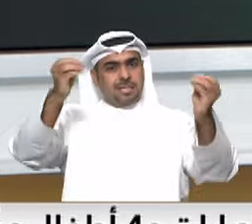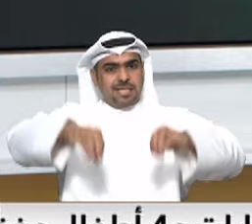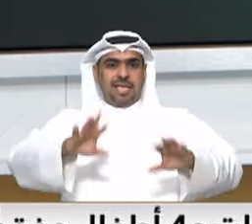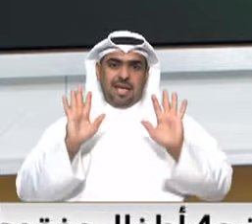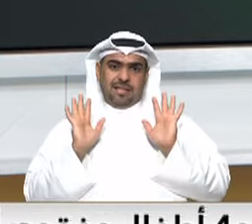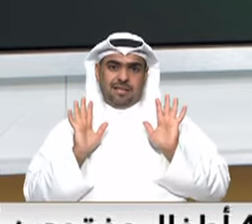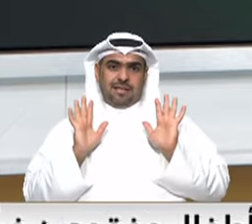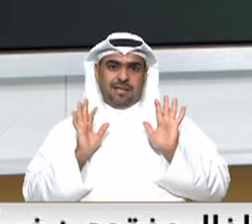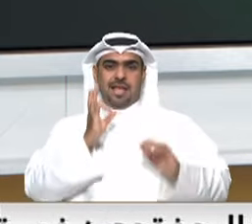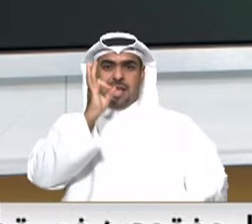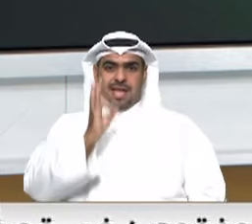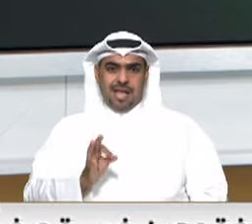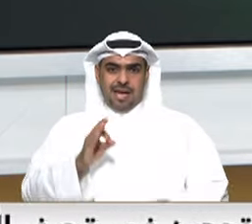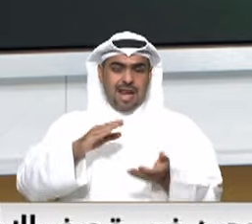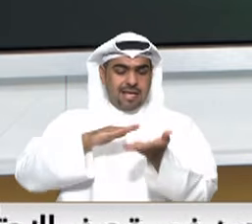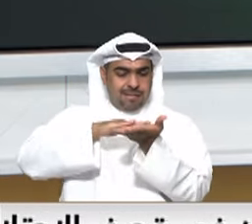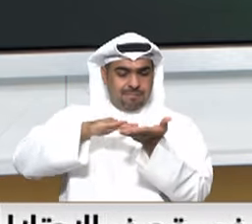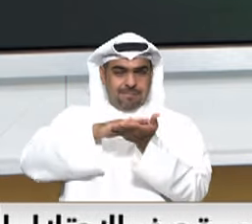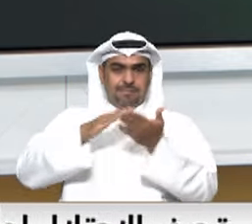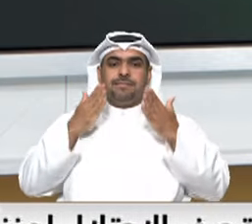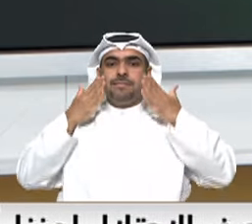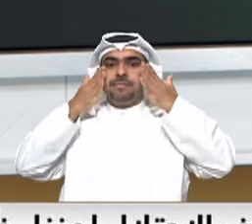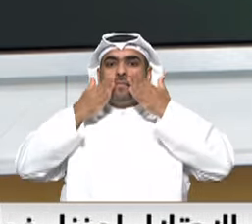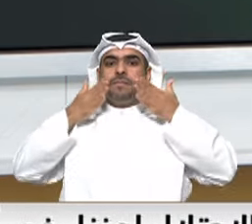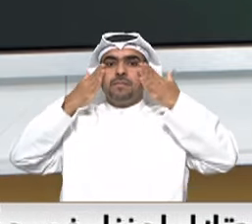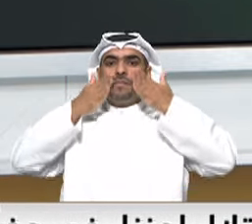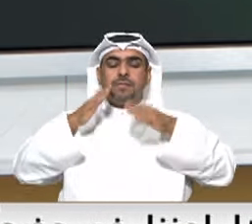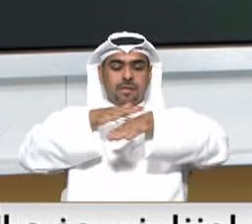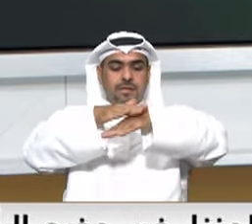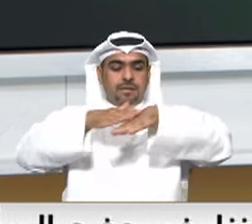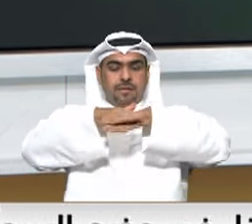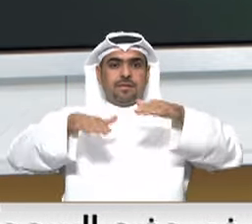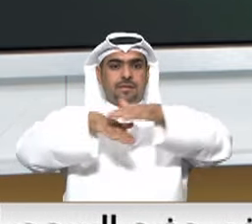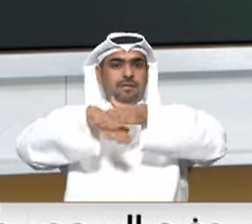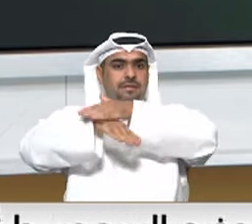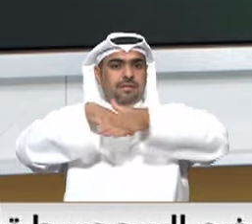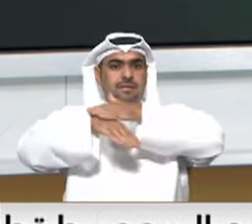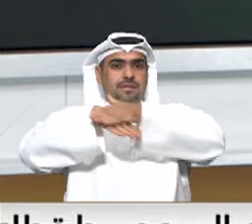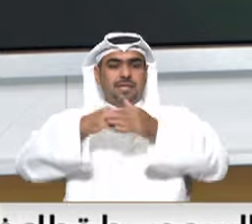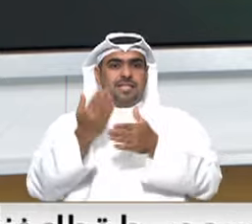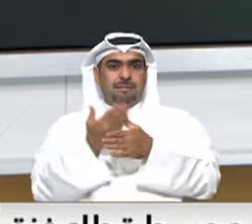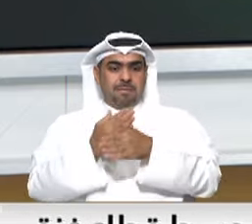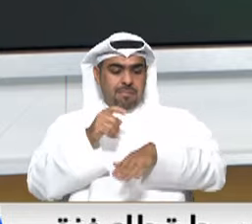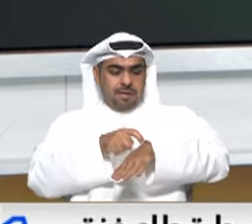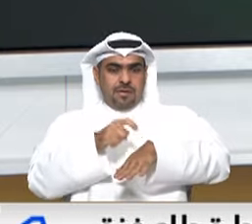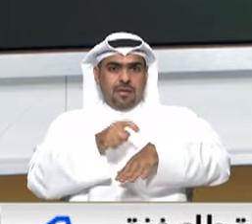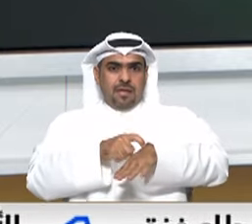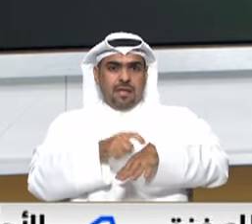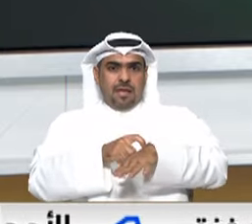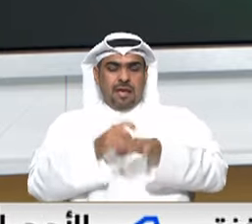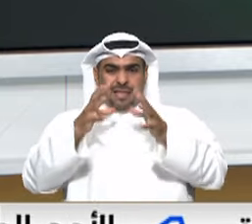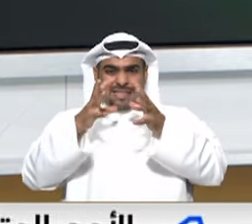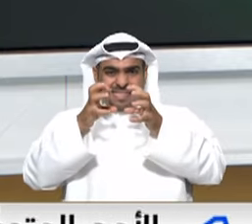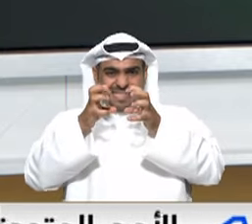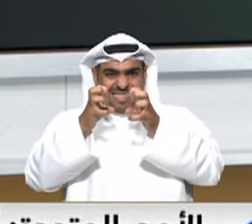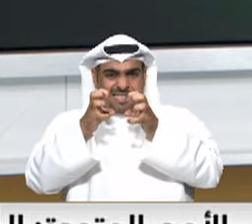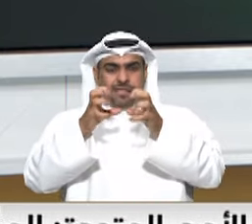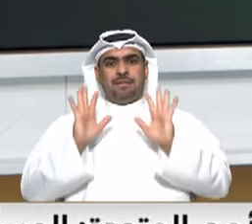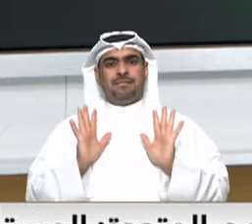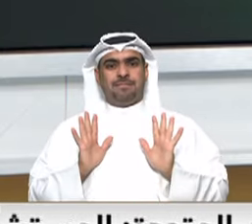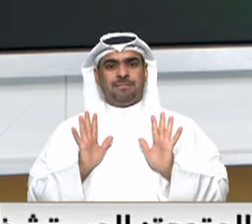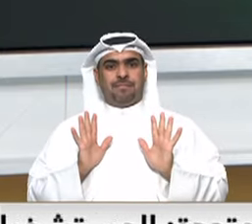واستخدام الكريمات المرطبة للجلد. شرب الحين في مصطلح جديد طلع خلال السنوات القليلة الماضية،